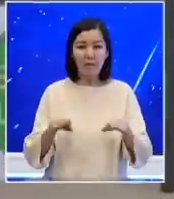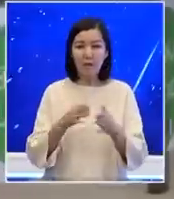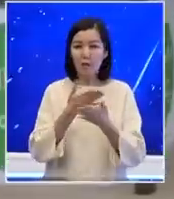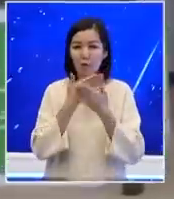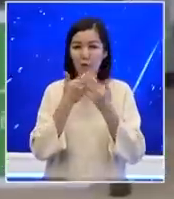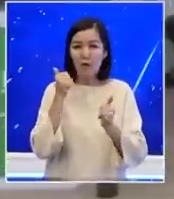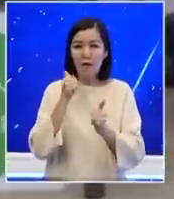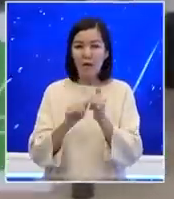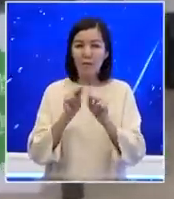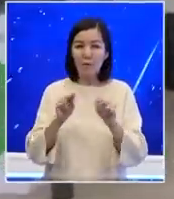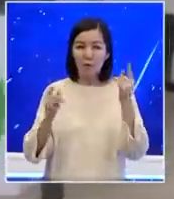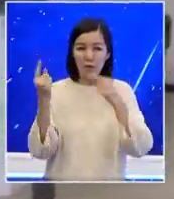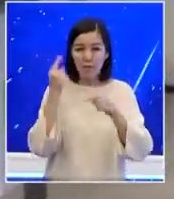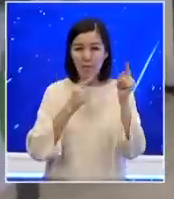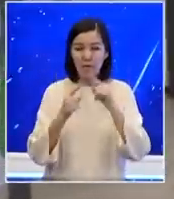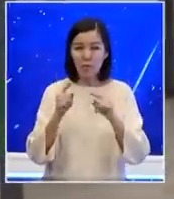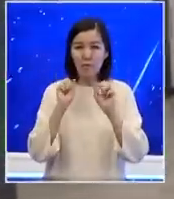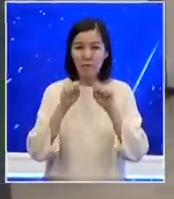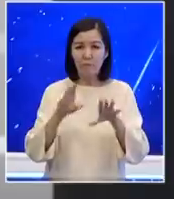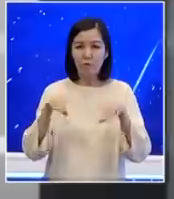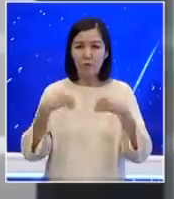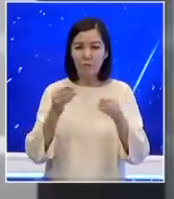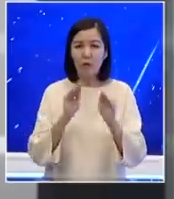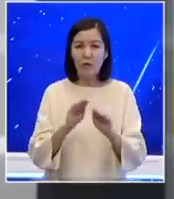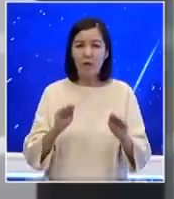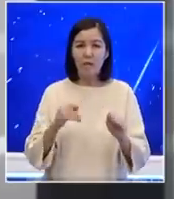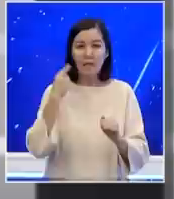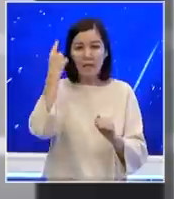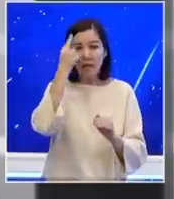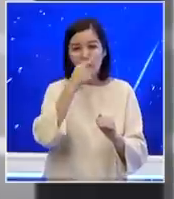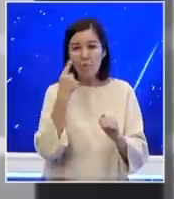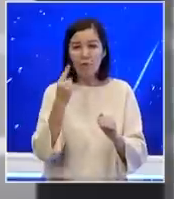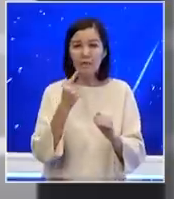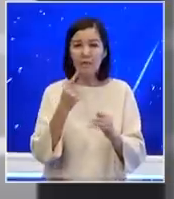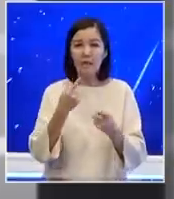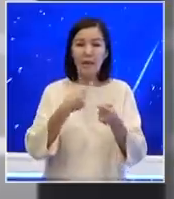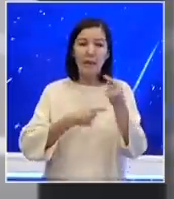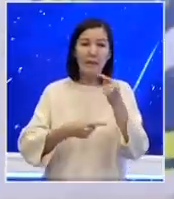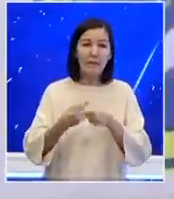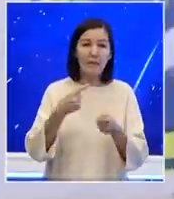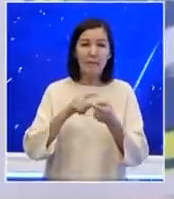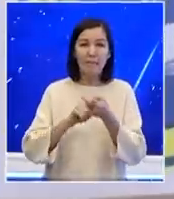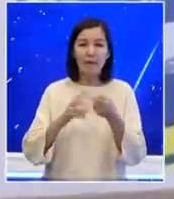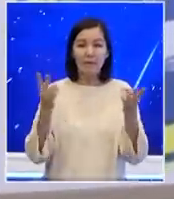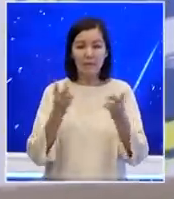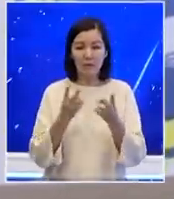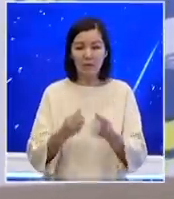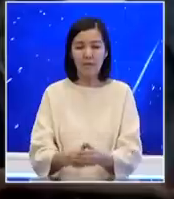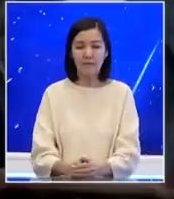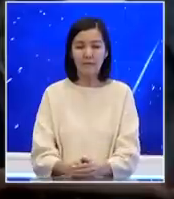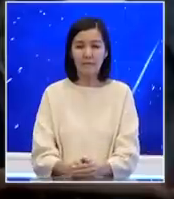мұғалімге шығармашылықпен айналысуға мүмкіндік берілді. Оқушыларға эмоционалдық жағдай жасап, кері байланыс жасаулары қажет.